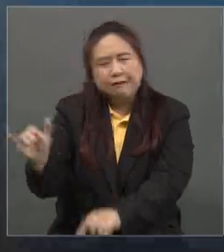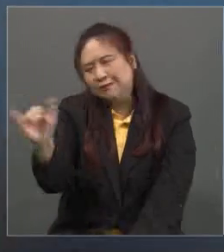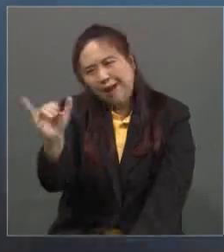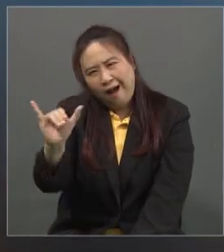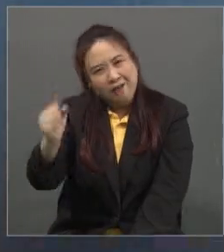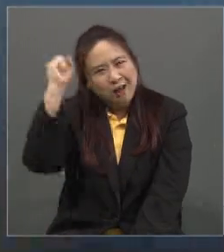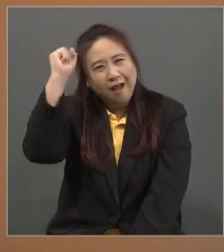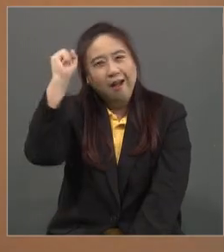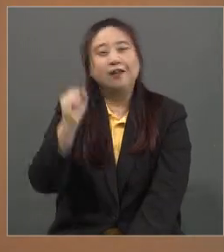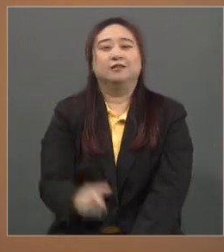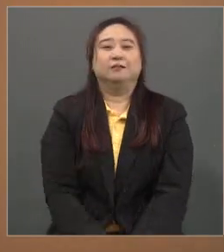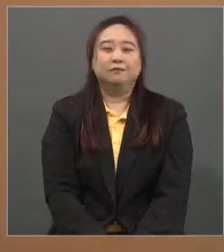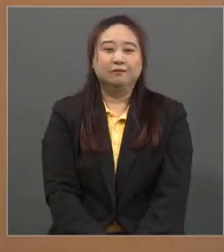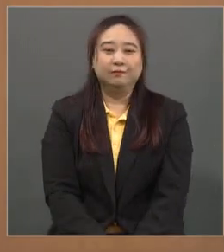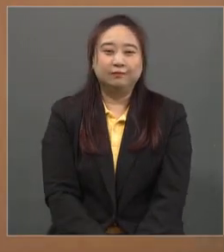เย